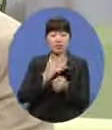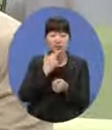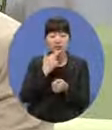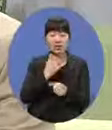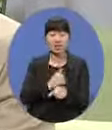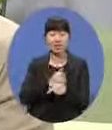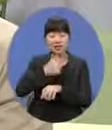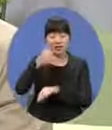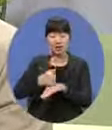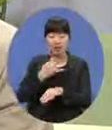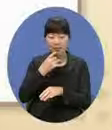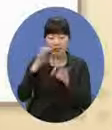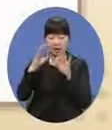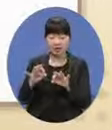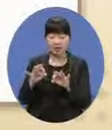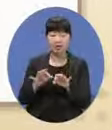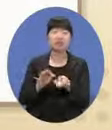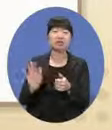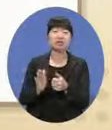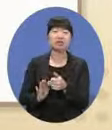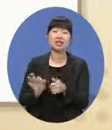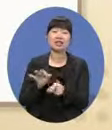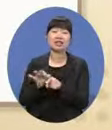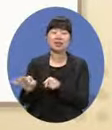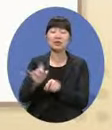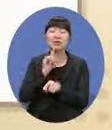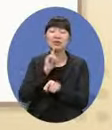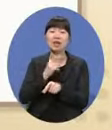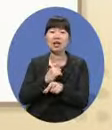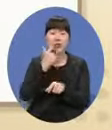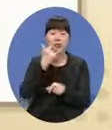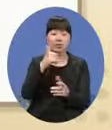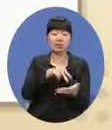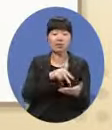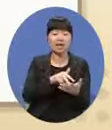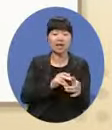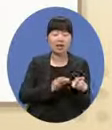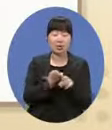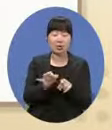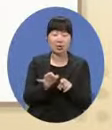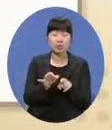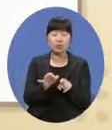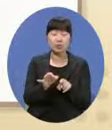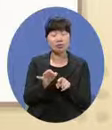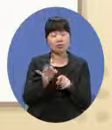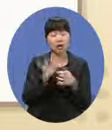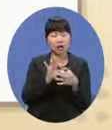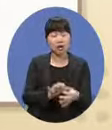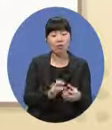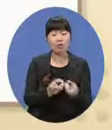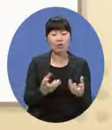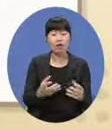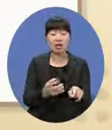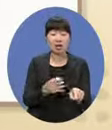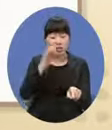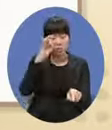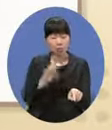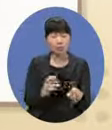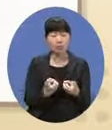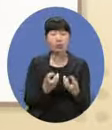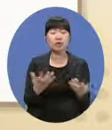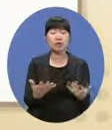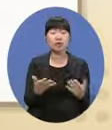하는 결과만 가지고 하는 잔소리 든요 그게 왜 그러냐면 부모님 입장에서는 잔소리 안 할 수가 없다고 하세요 얘 하는 걸 보면 내가 안 할 수가 없다라고